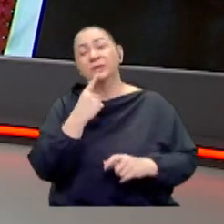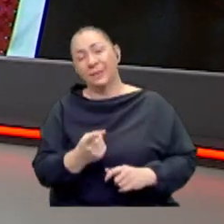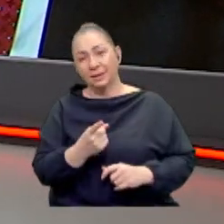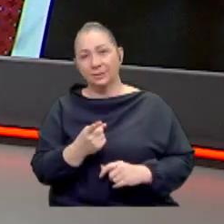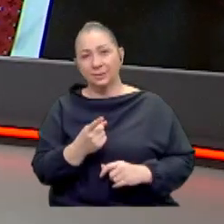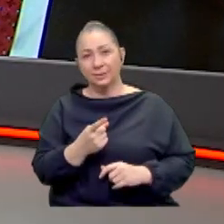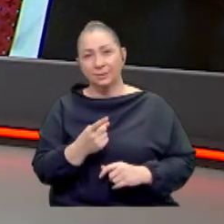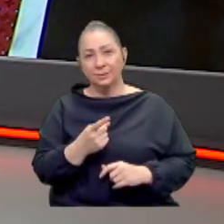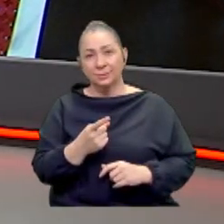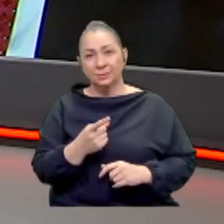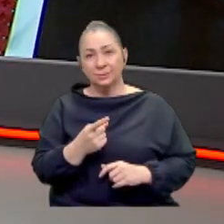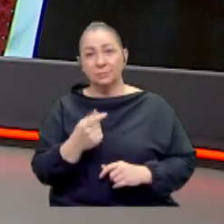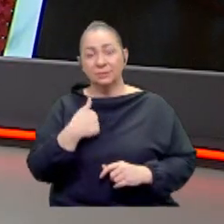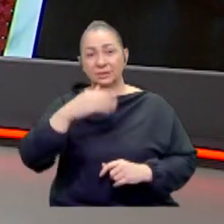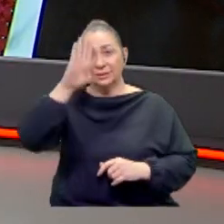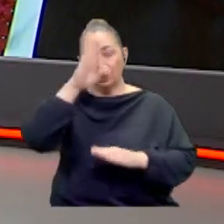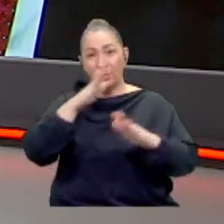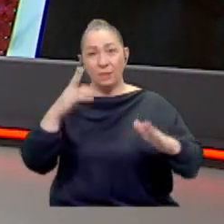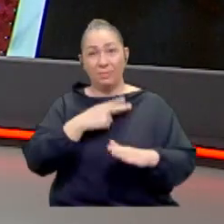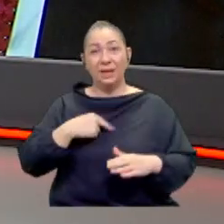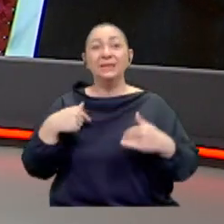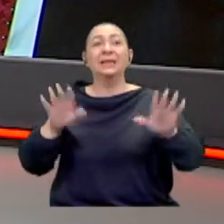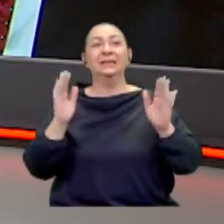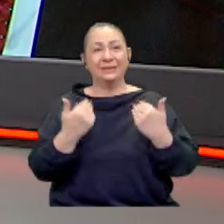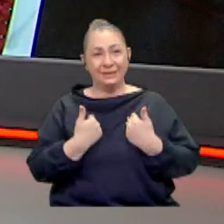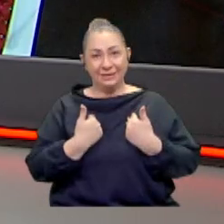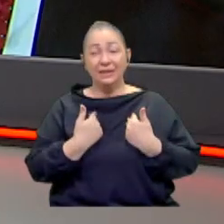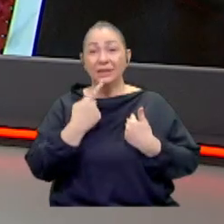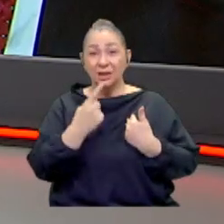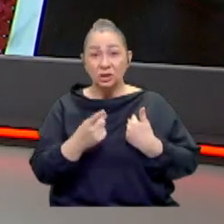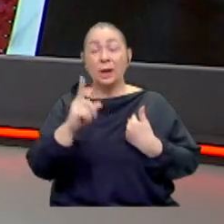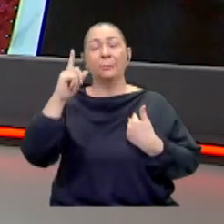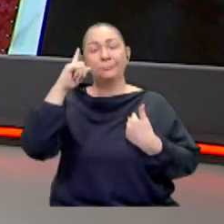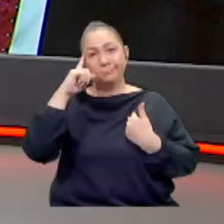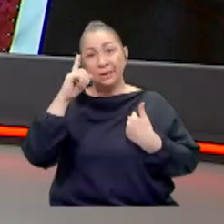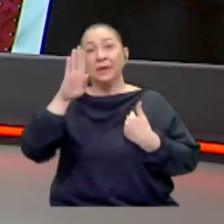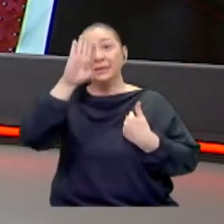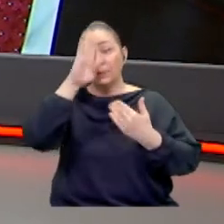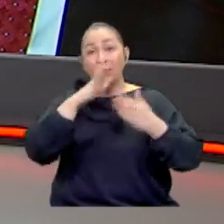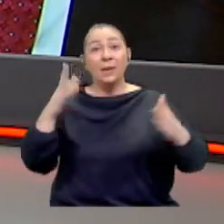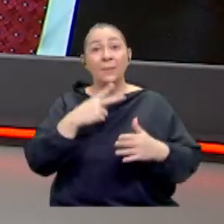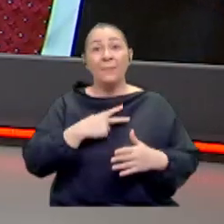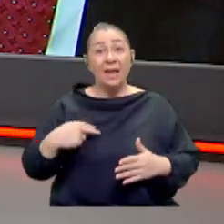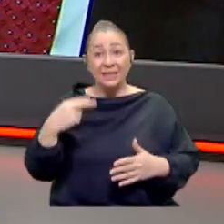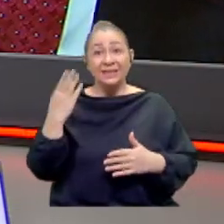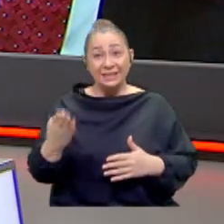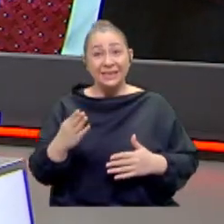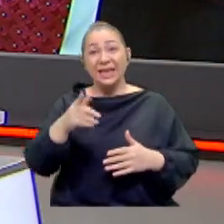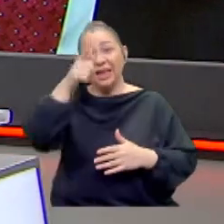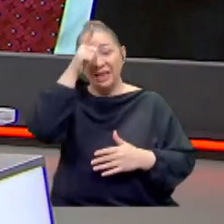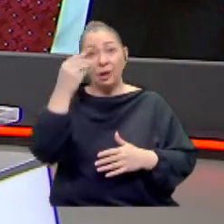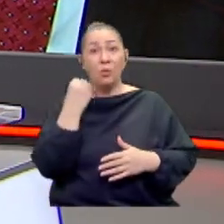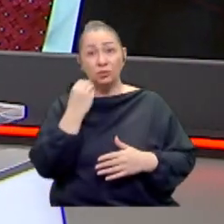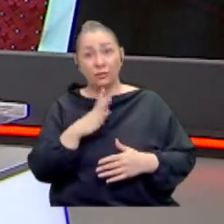demektir yani biz İstanbul Büyükşehir Belediyesi değiliz denince o zaman İstanbul Büyükşehir Belediyesi'nin